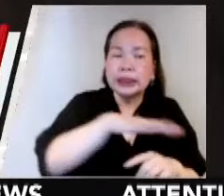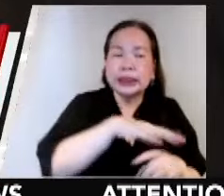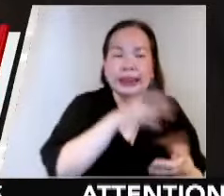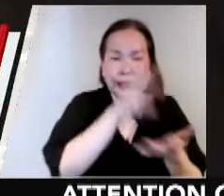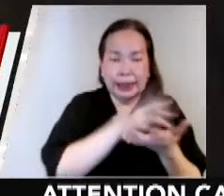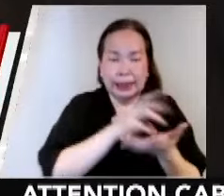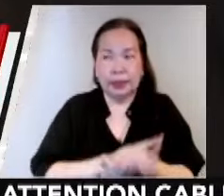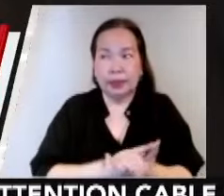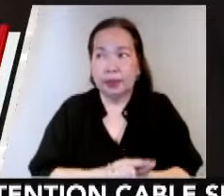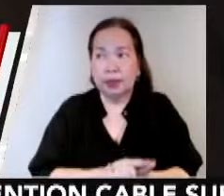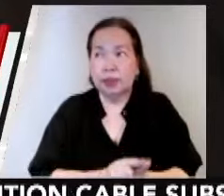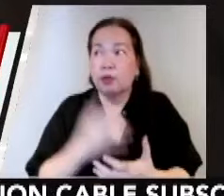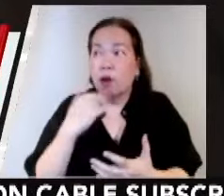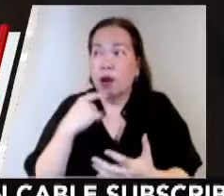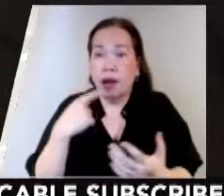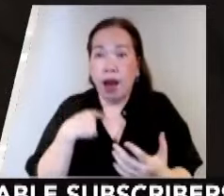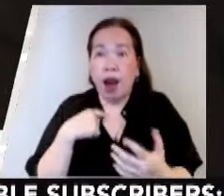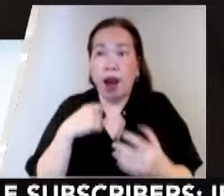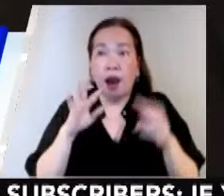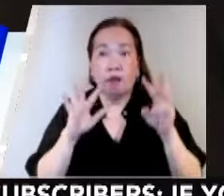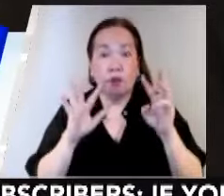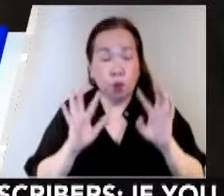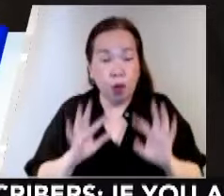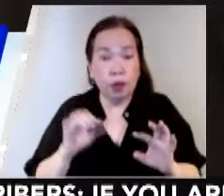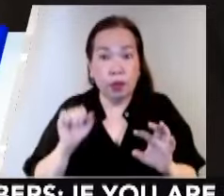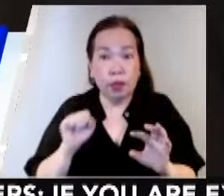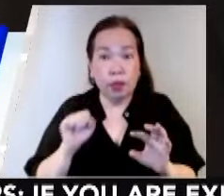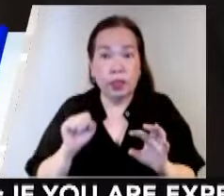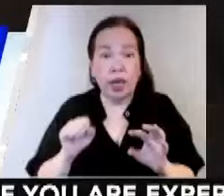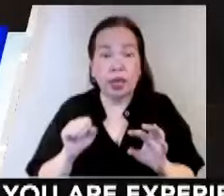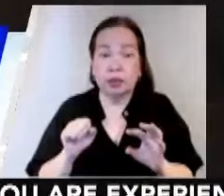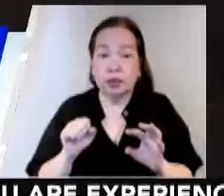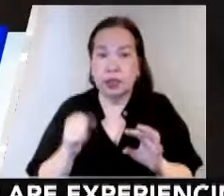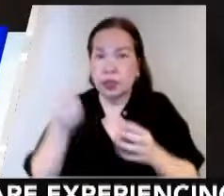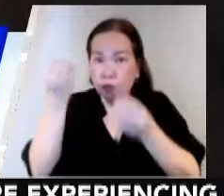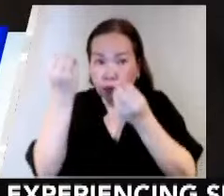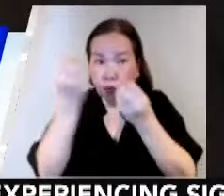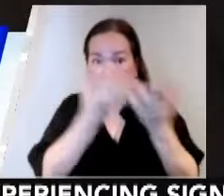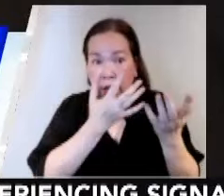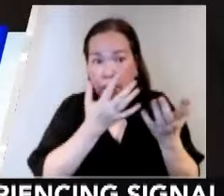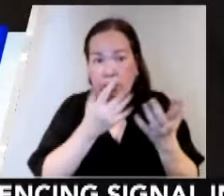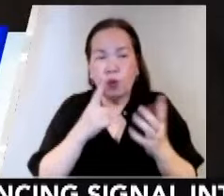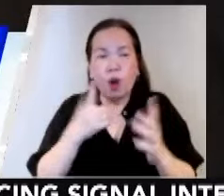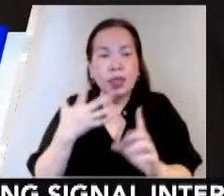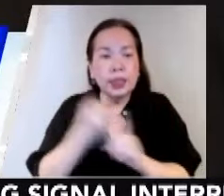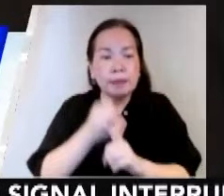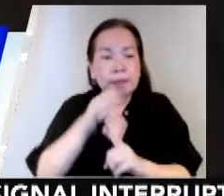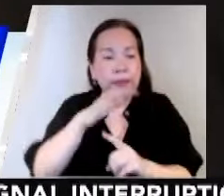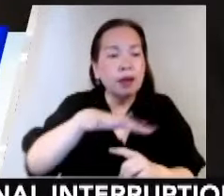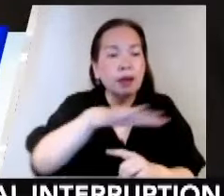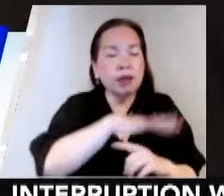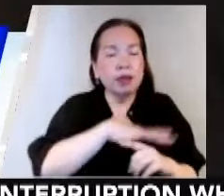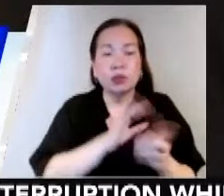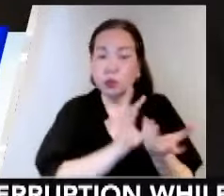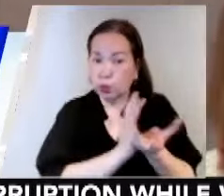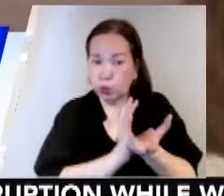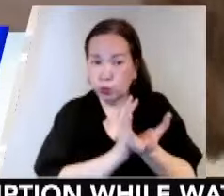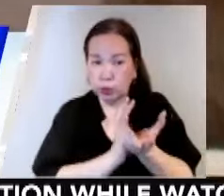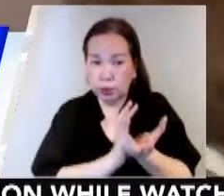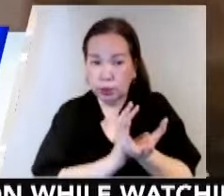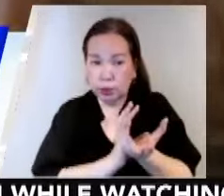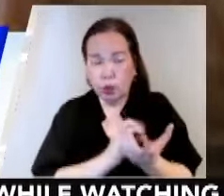weather information, with the weather data or condition, what is the impact on a given community, no? A local government